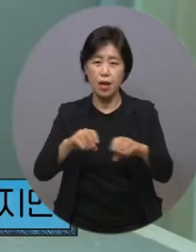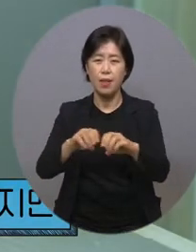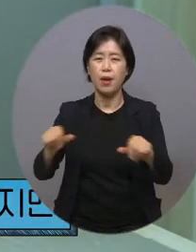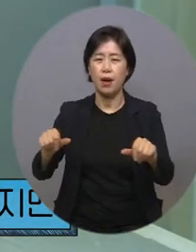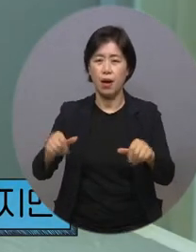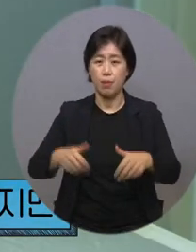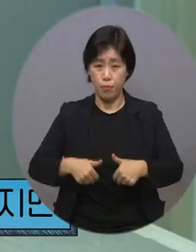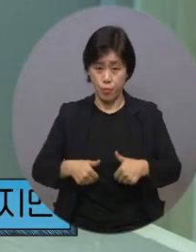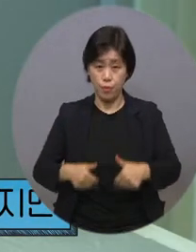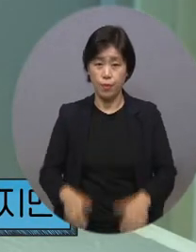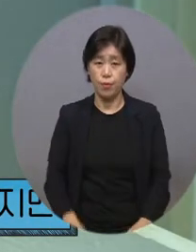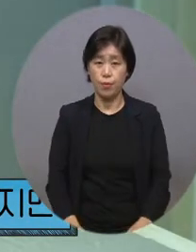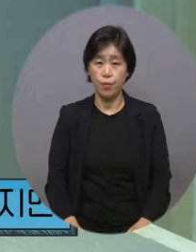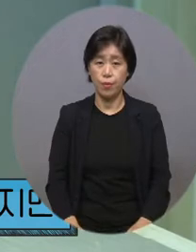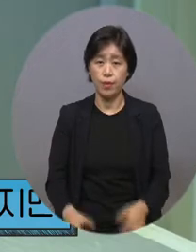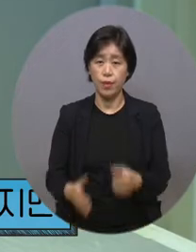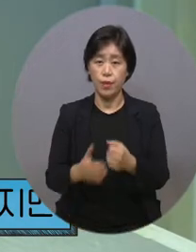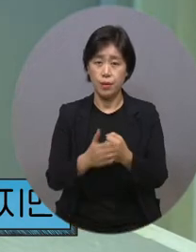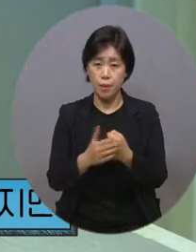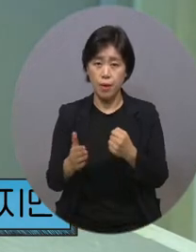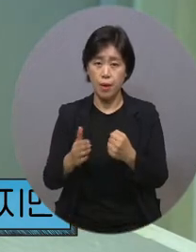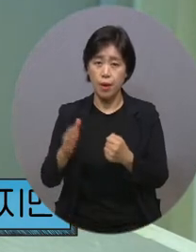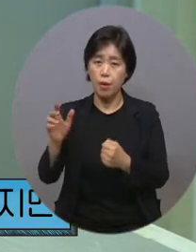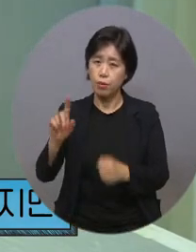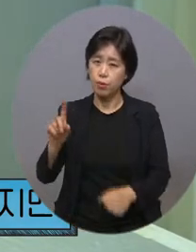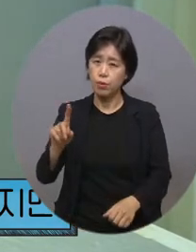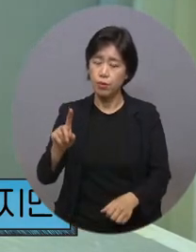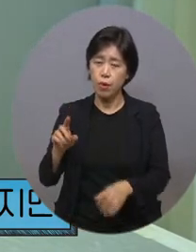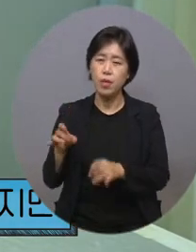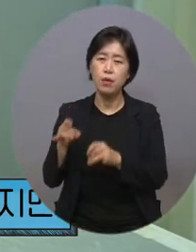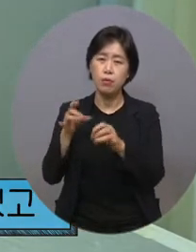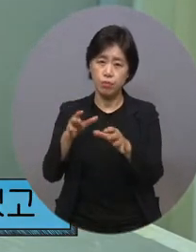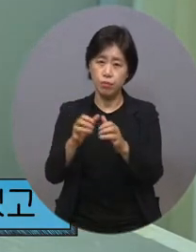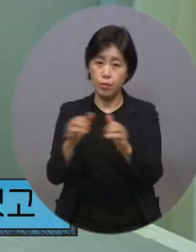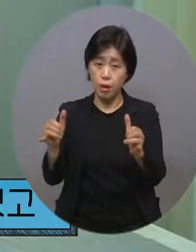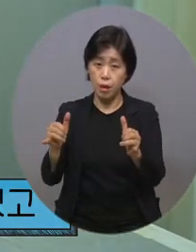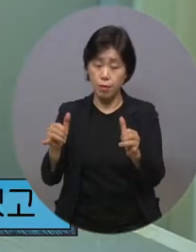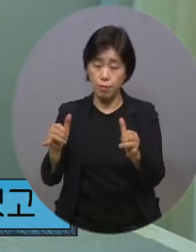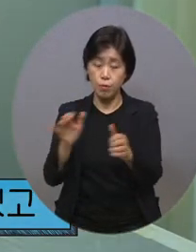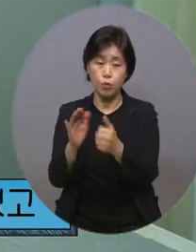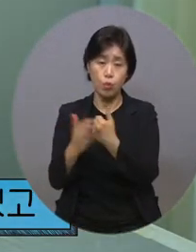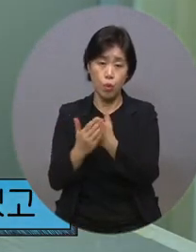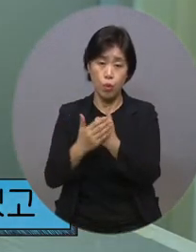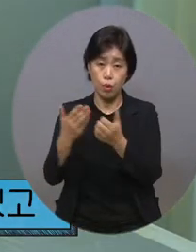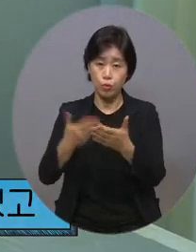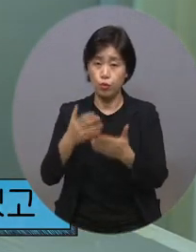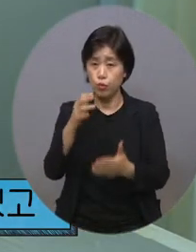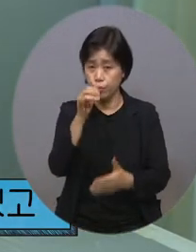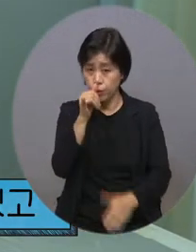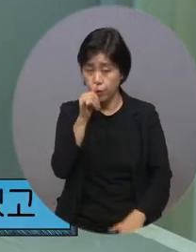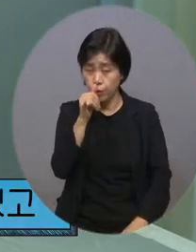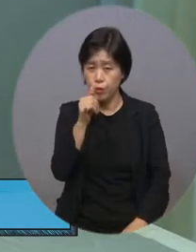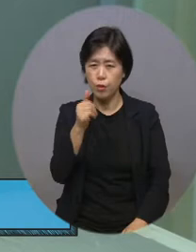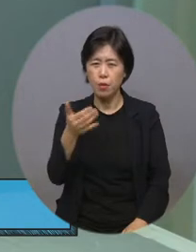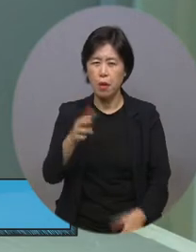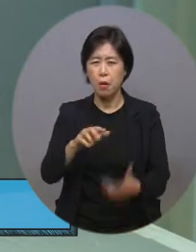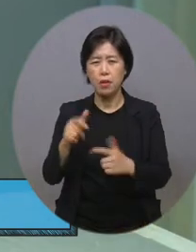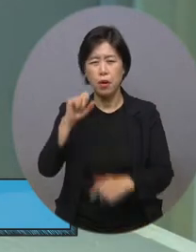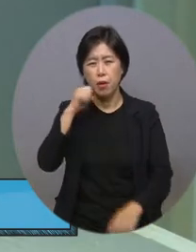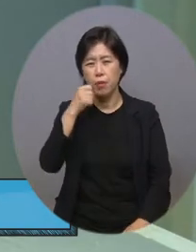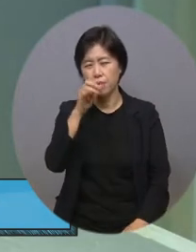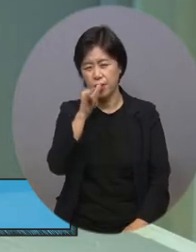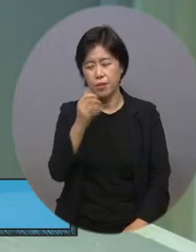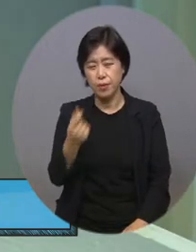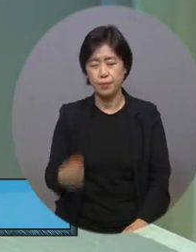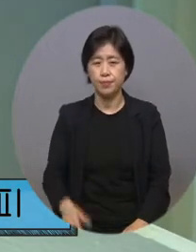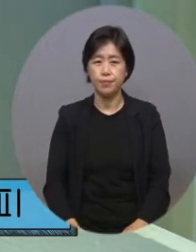이번에 경우에는 기부자께서 기부를 해주셔서 진행이 되었지만 그 전에 확보하는 부분에 있어서 많이 어려움이 있고 지금도 어려움이 있는 걸로